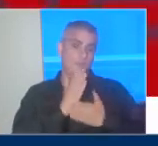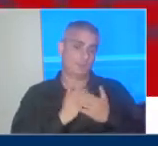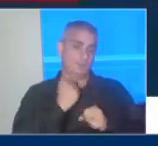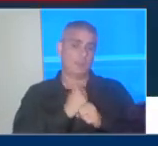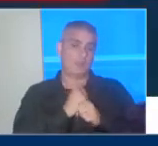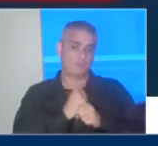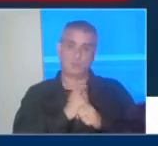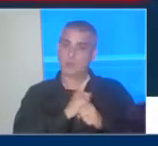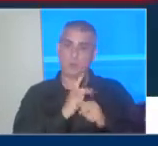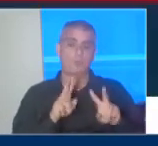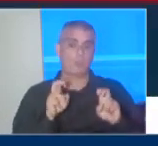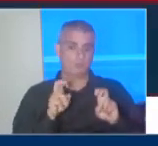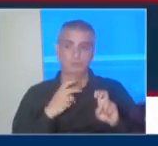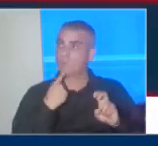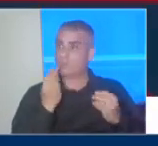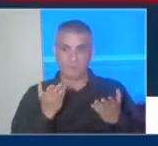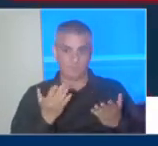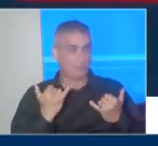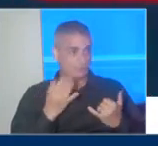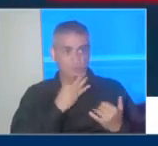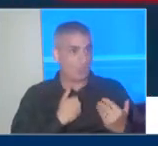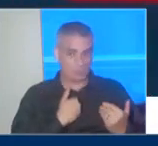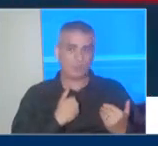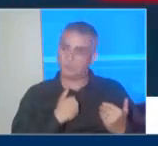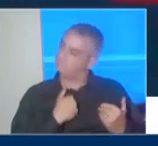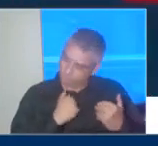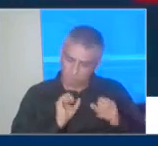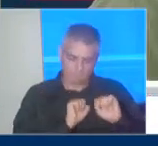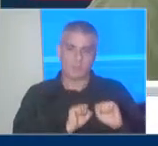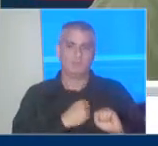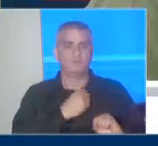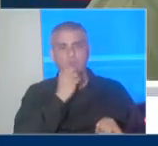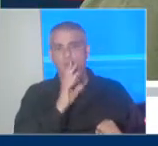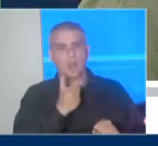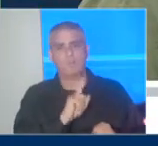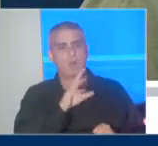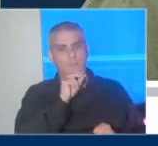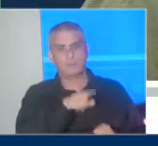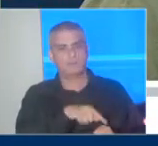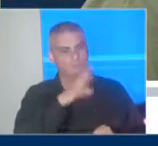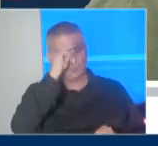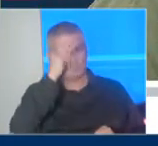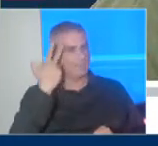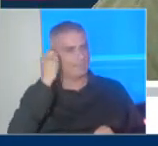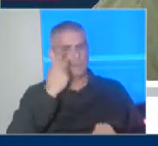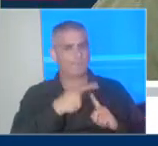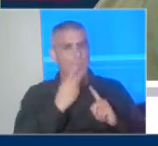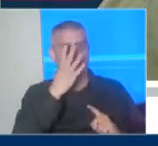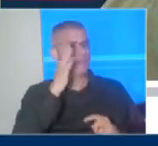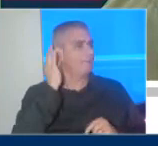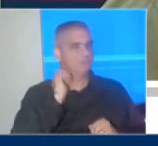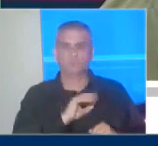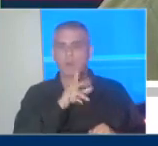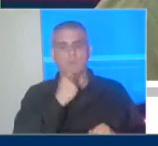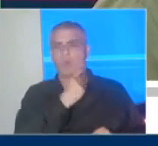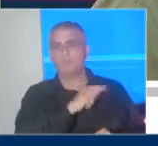עבודה, יפה. הוא לא ממומש. אמרו את הדבר הזה. עכשיו שאלת אותי, אני לגמרי בעד זה. אני שואל, יופי. אותך, למה לא מדברים על זה שגברים מתאבדים פי 4 מנשים?